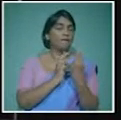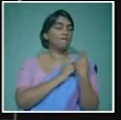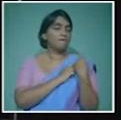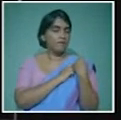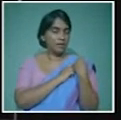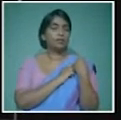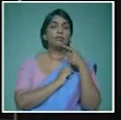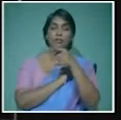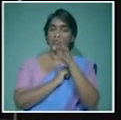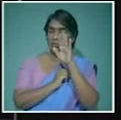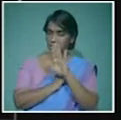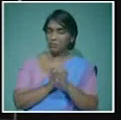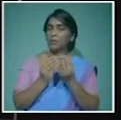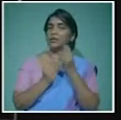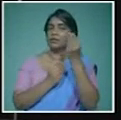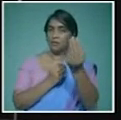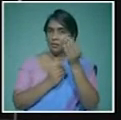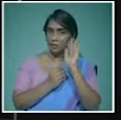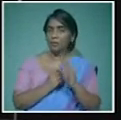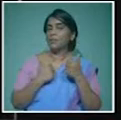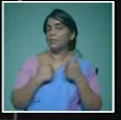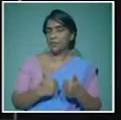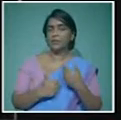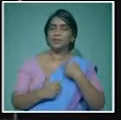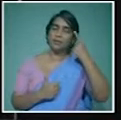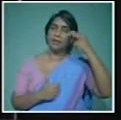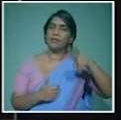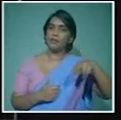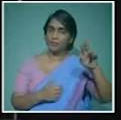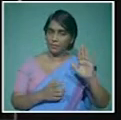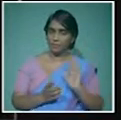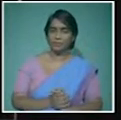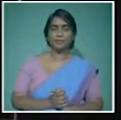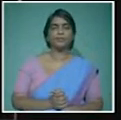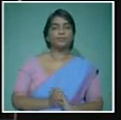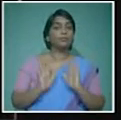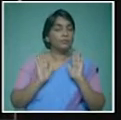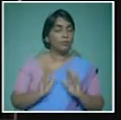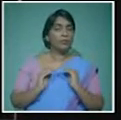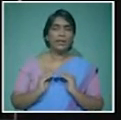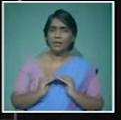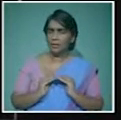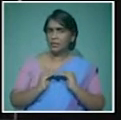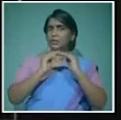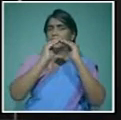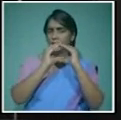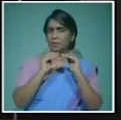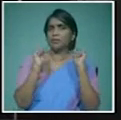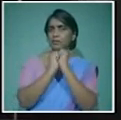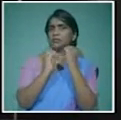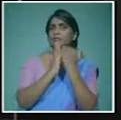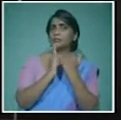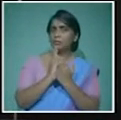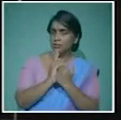වගකීමත් ඔවුන්ටම ලබා දීම සුදුසු වෙනවා කියලා මම විශ්වාස කරනවා. නමුත් මේ සංවර්ධන කටයුතු කිරීමේදී